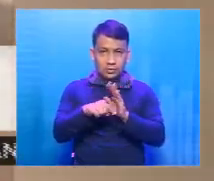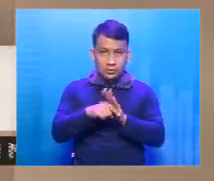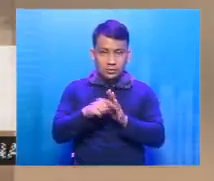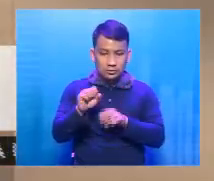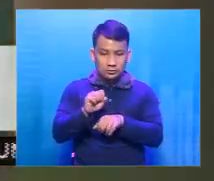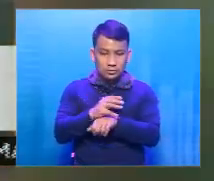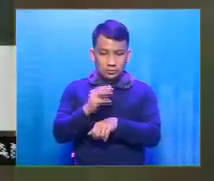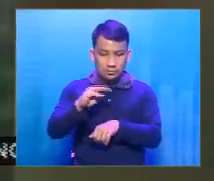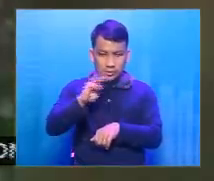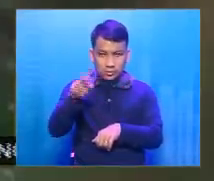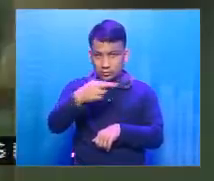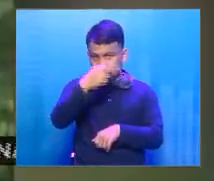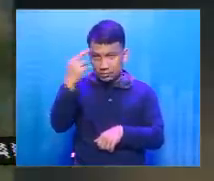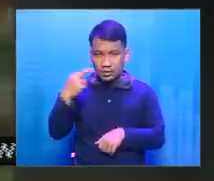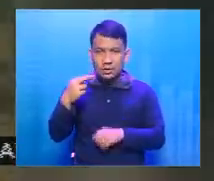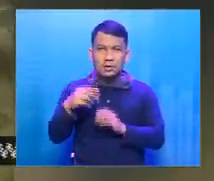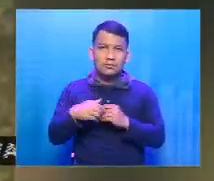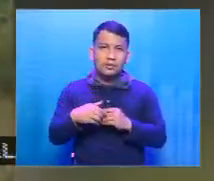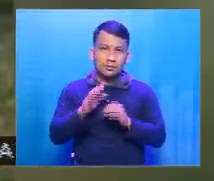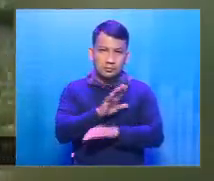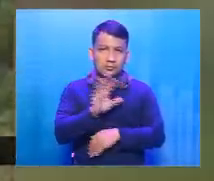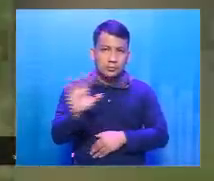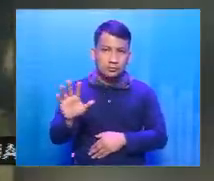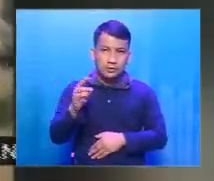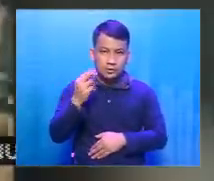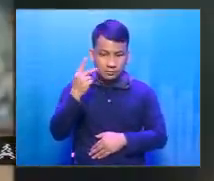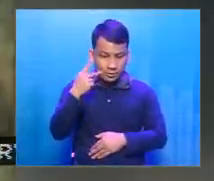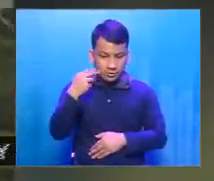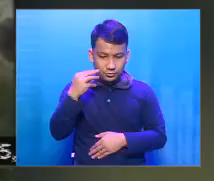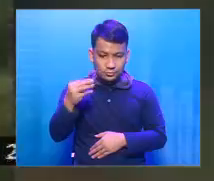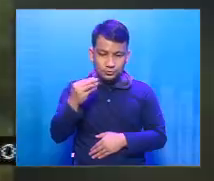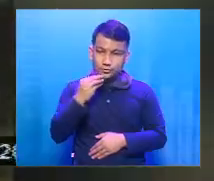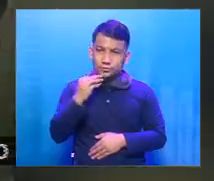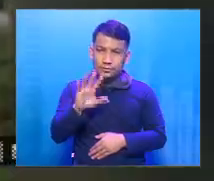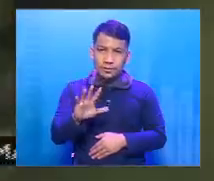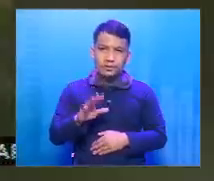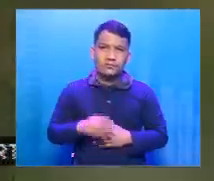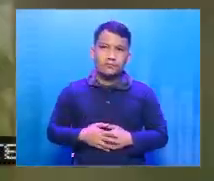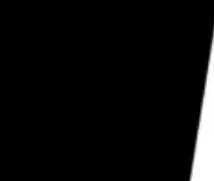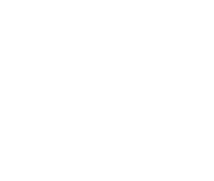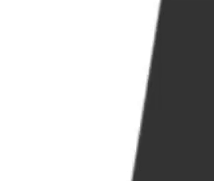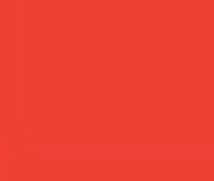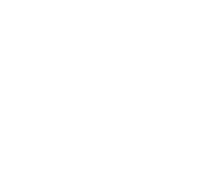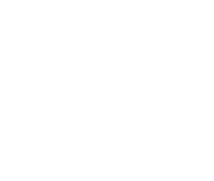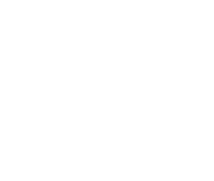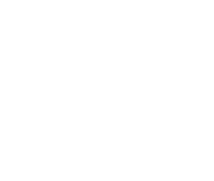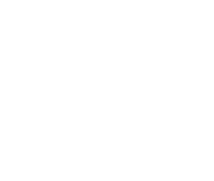Mateo. Nagbabalita mula sa frontline. Patricia Mangune, News 5.